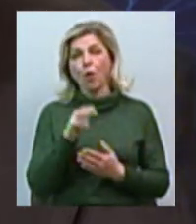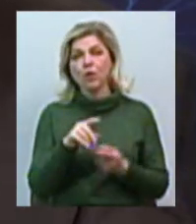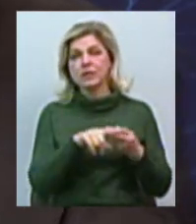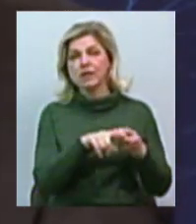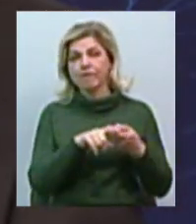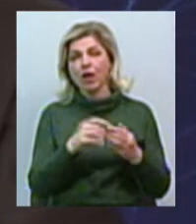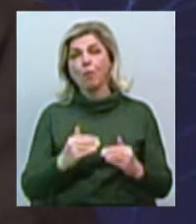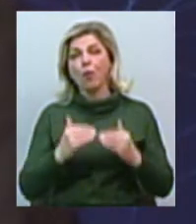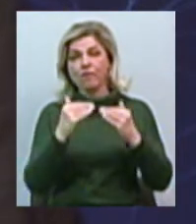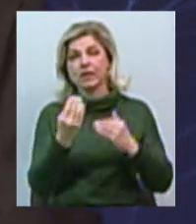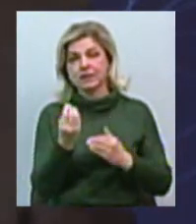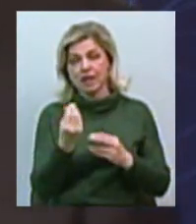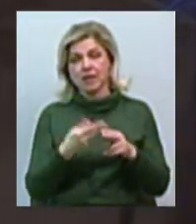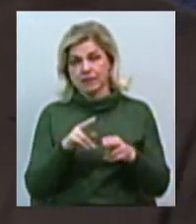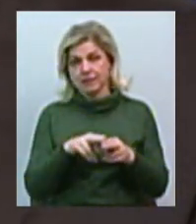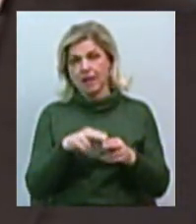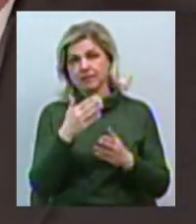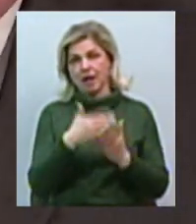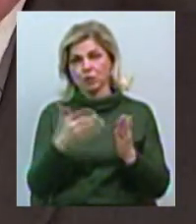Це скасовується. Далі,